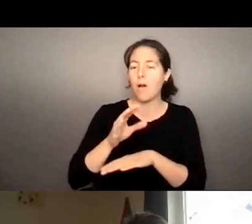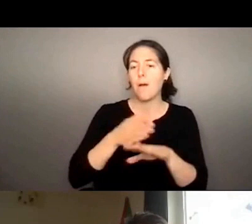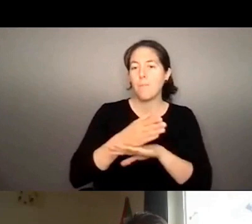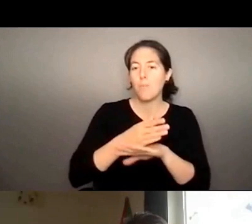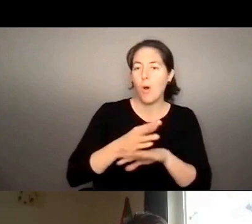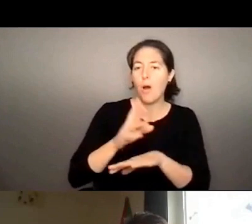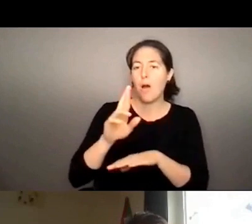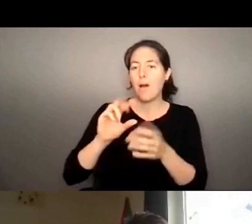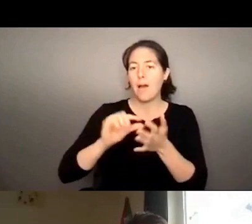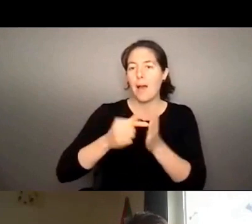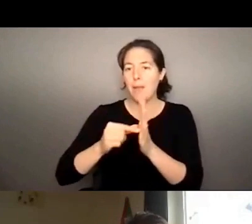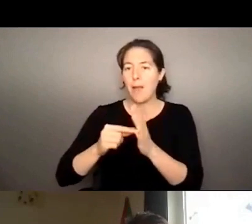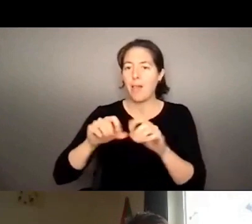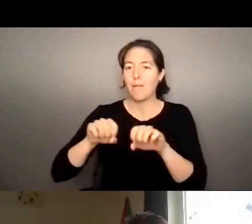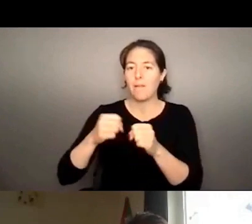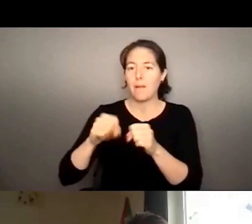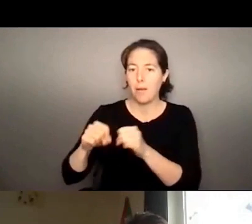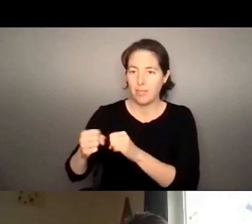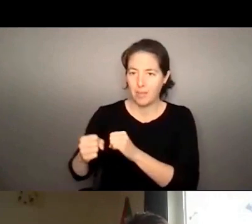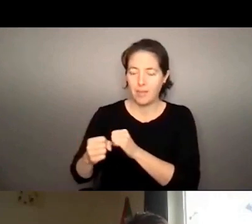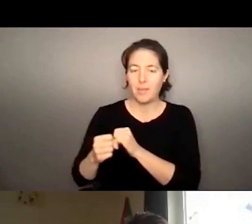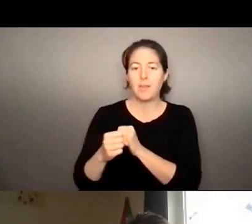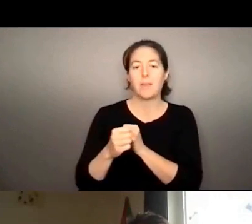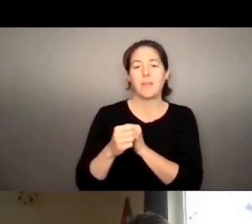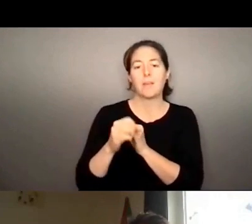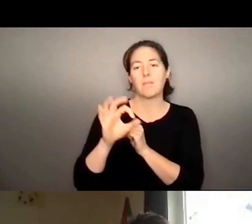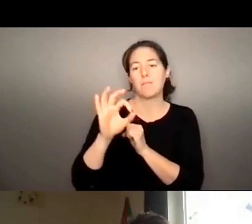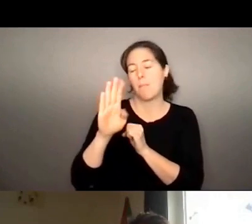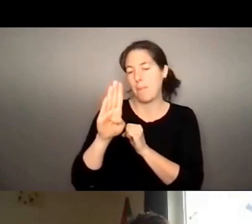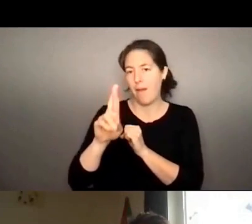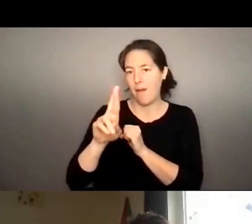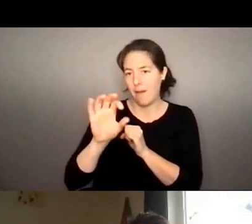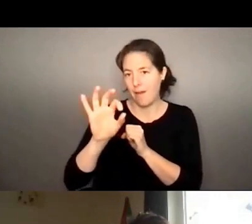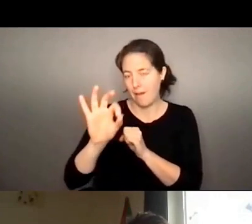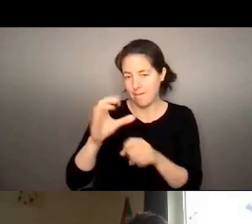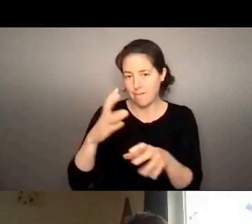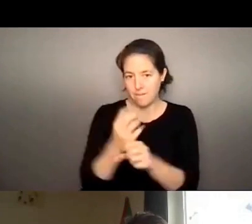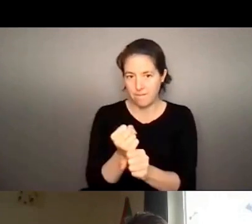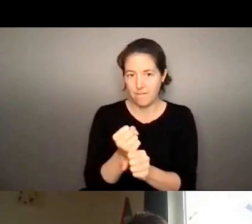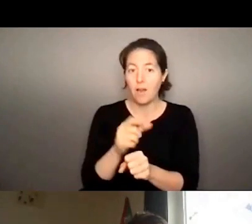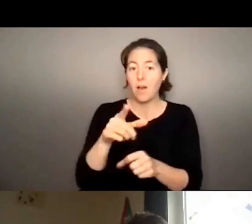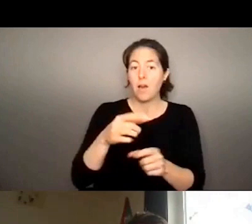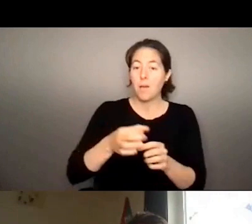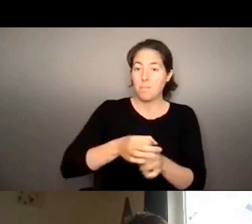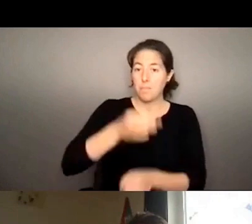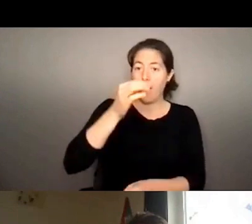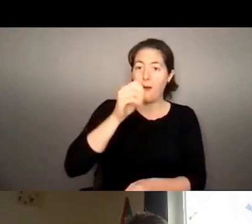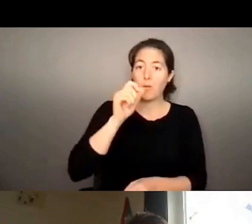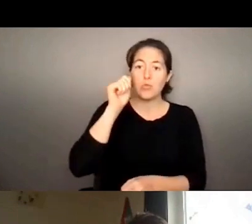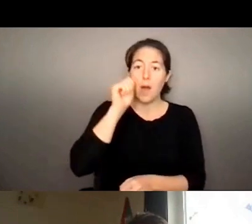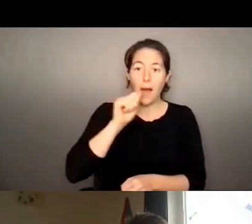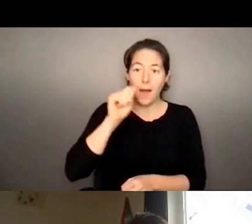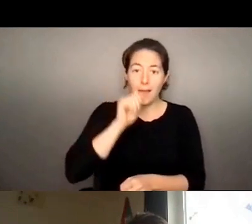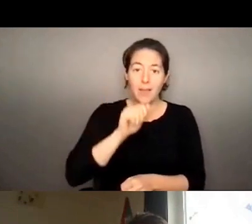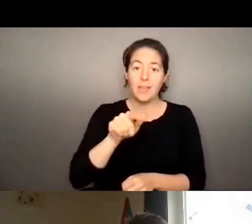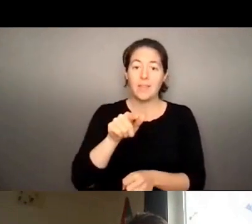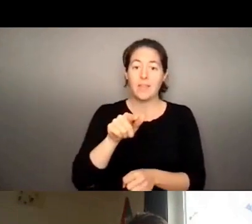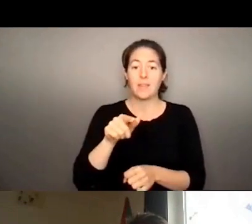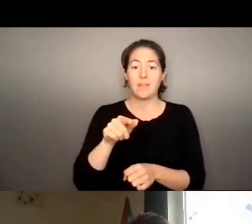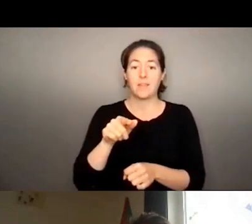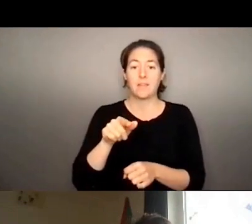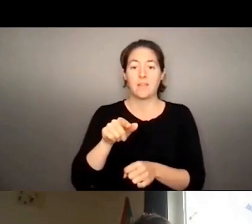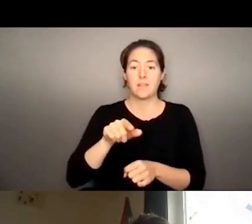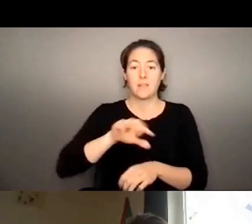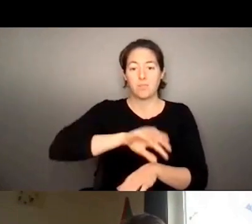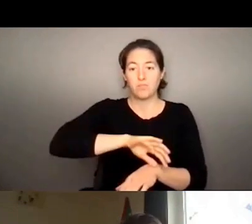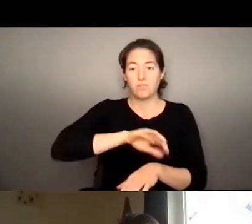fragmenté. Puis encore là, sur une planche d'ail, on est venu installer des petites buttes